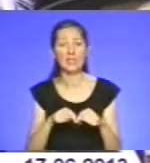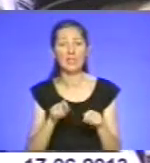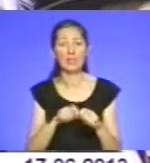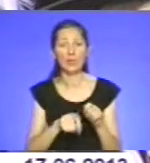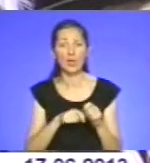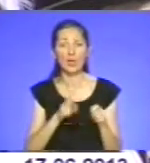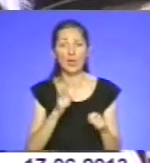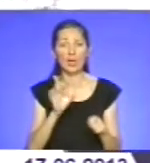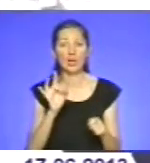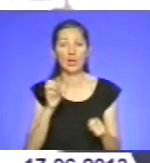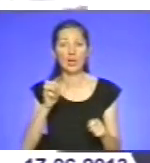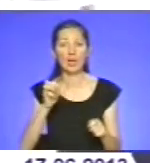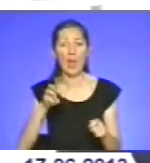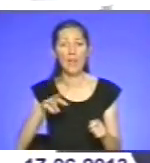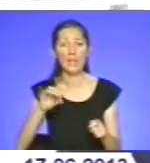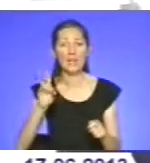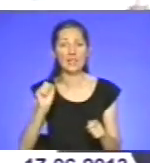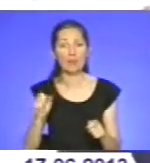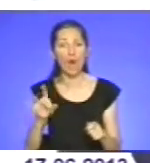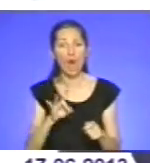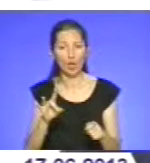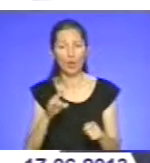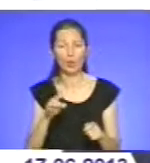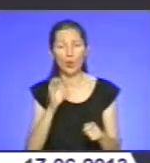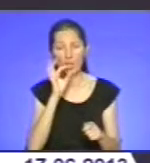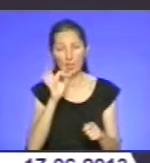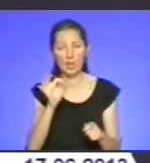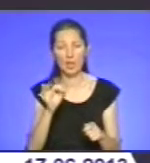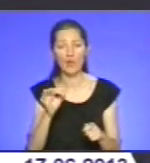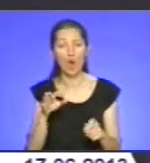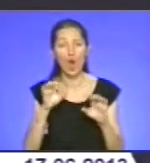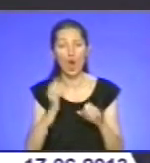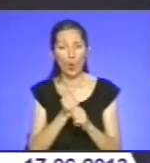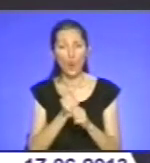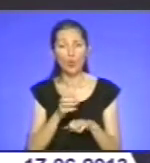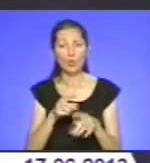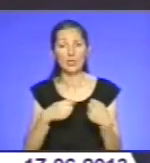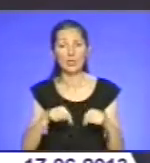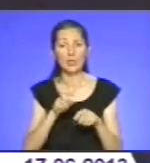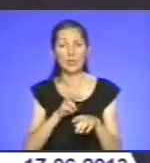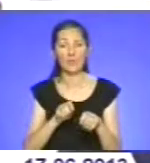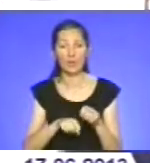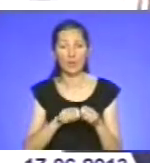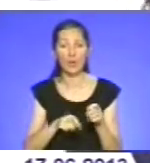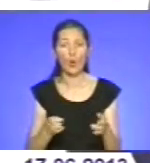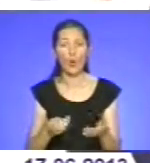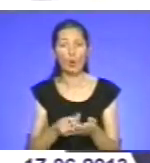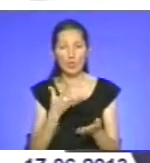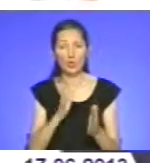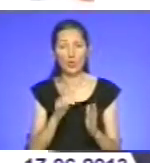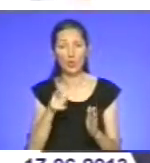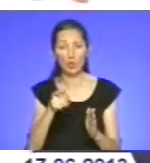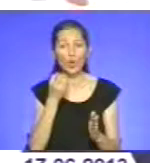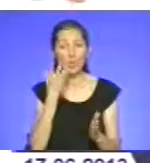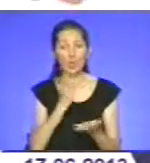району Володимир Рамський зауважив, що роботу дільничних інспекторів оцінюють лише тоді, коли трапляється біда. Зараз у нас